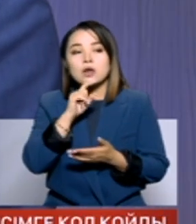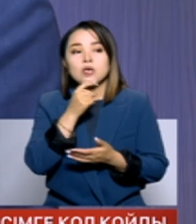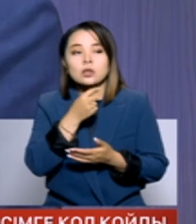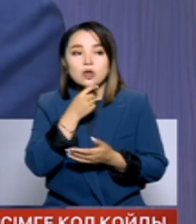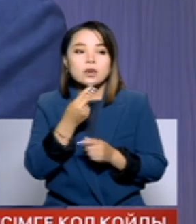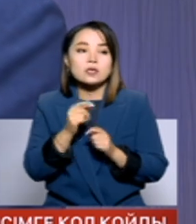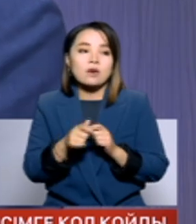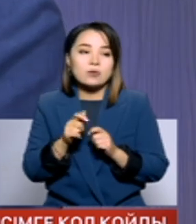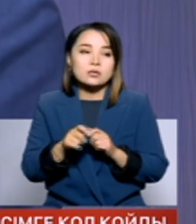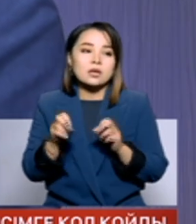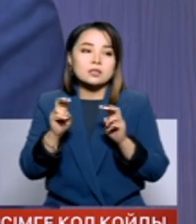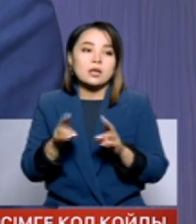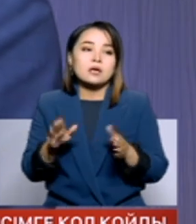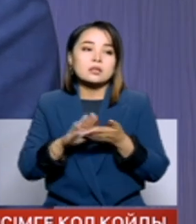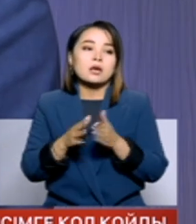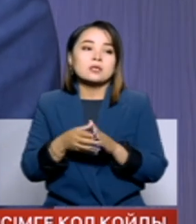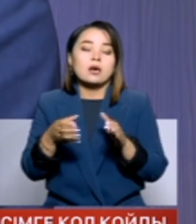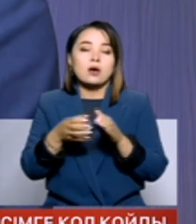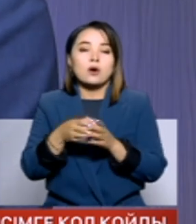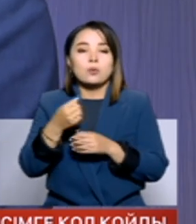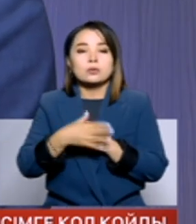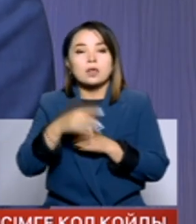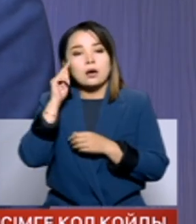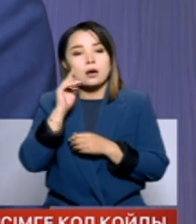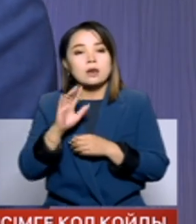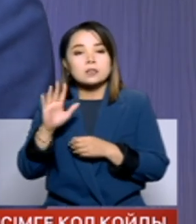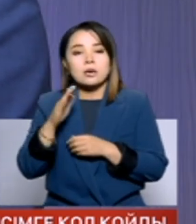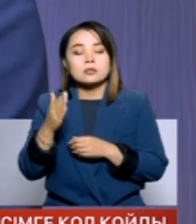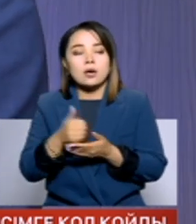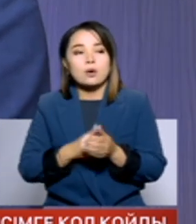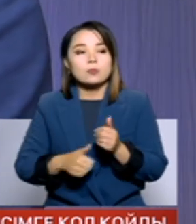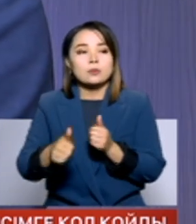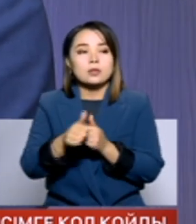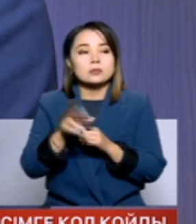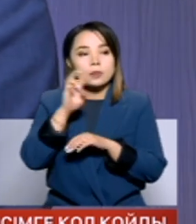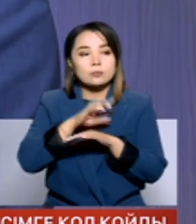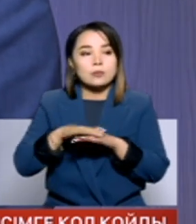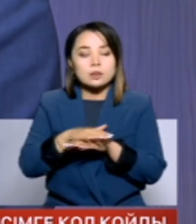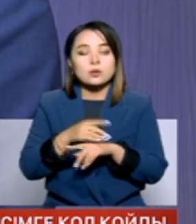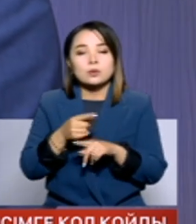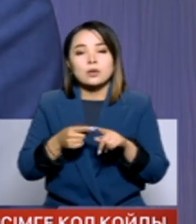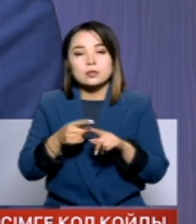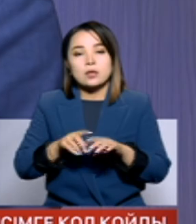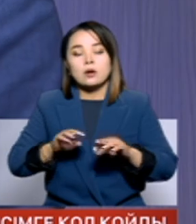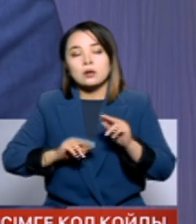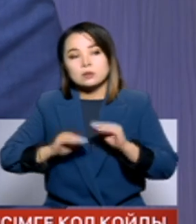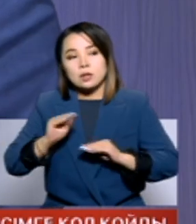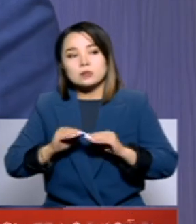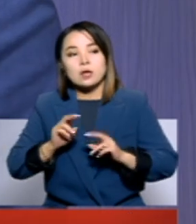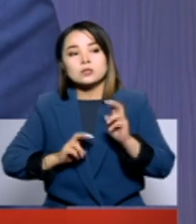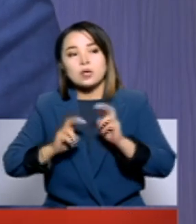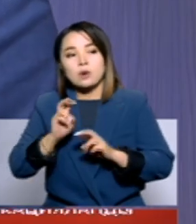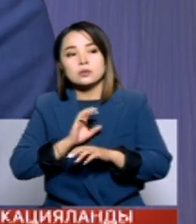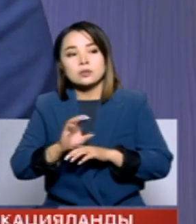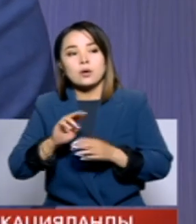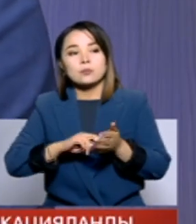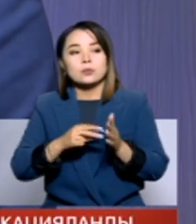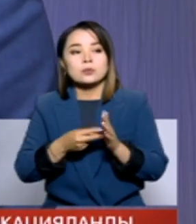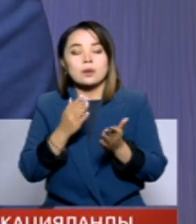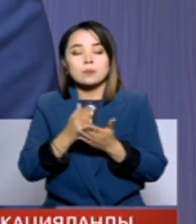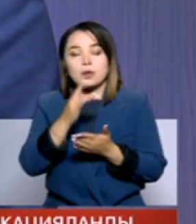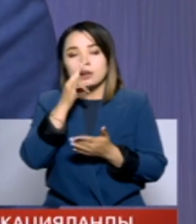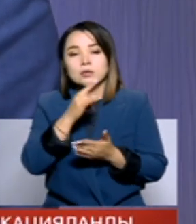және инвестициялық әлеуеті жағынан Орталық Азиядағы көшбасшы мемлекет. Біз мұнда ұсақ автокомпоненттер шығаратын зауыт ашуды жоспарлап отырмыз.